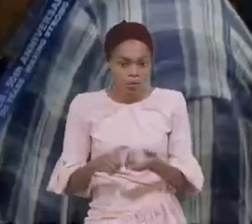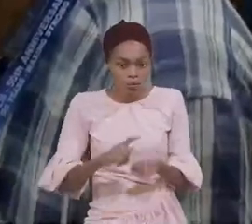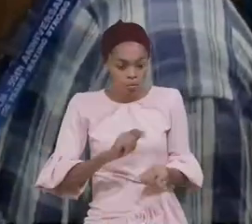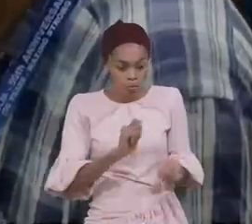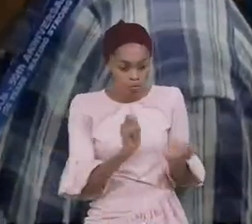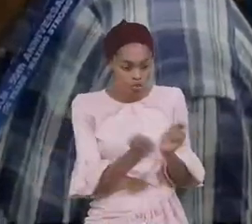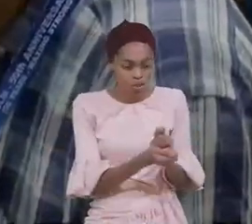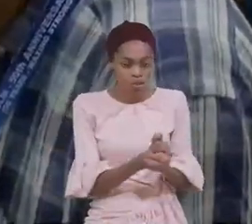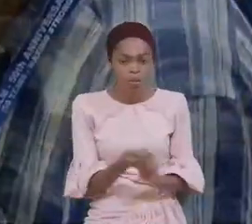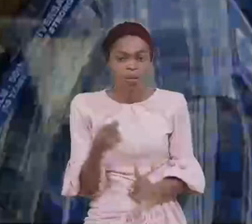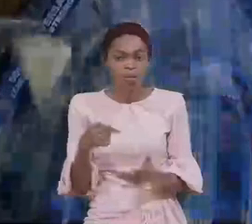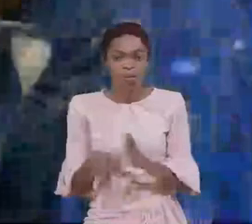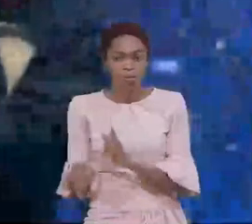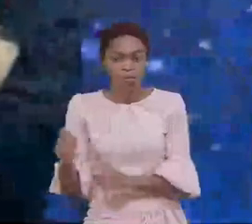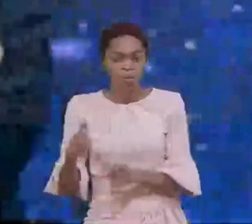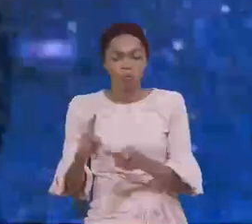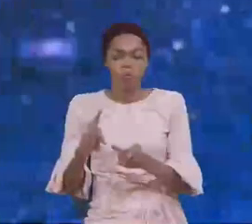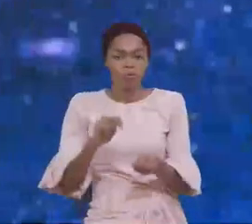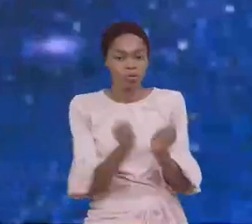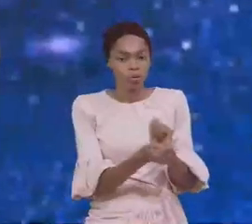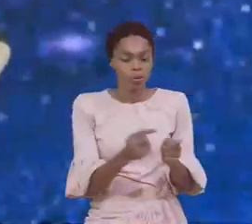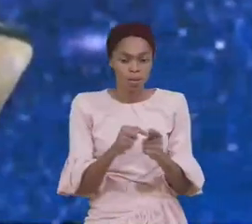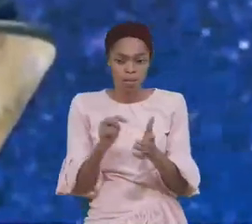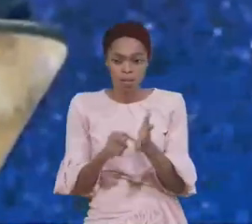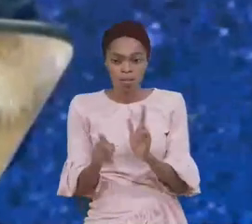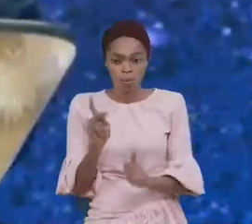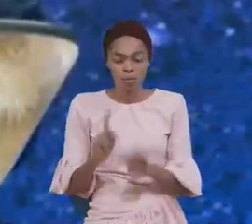ces gens vers le Seigneur. Nous allons au